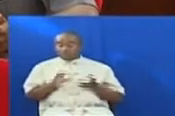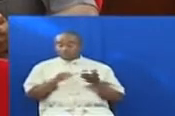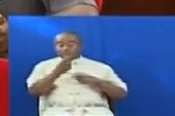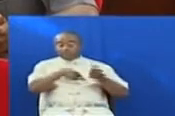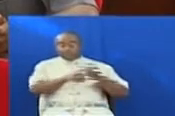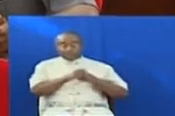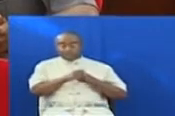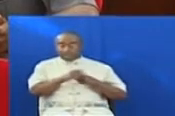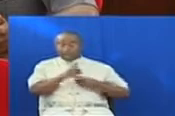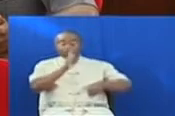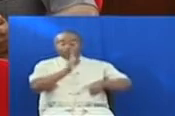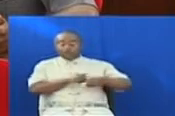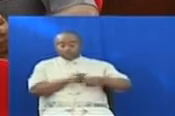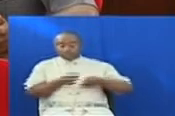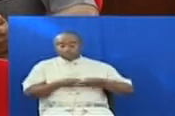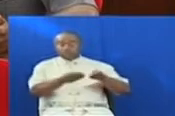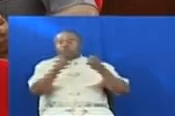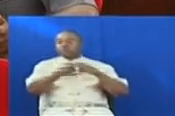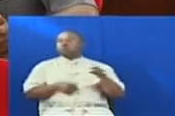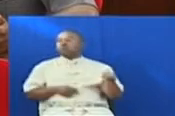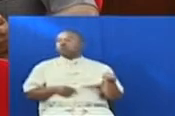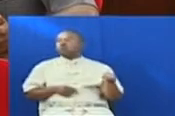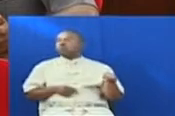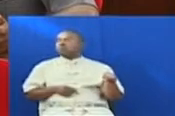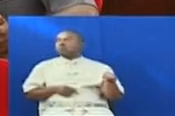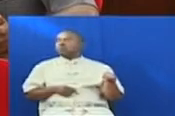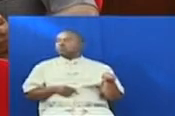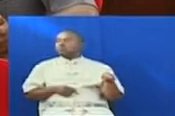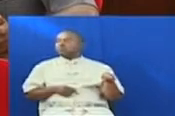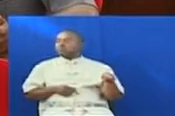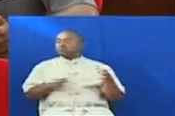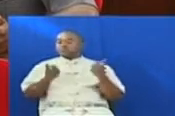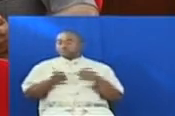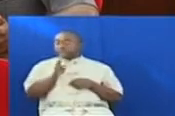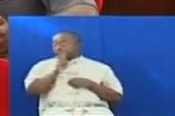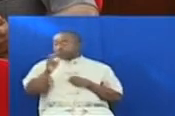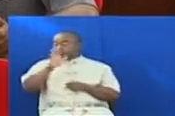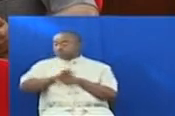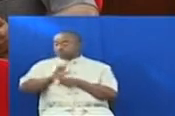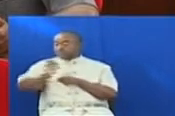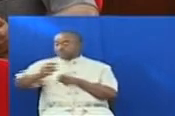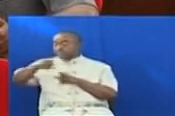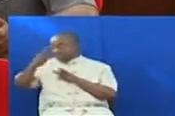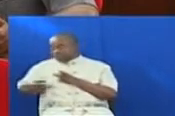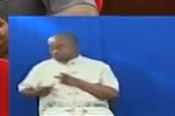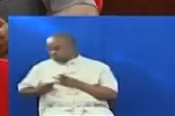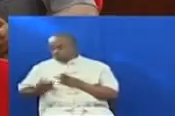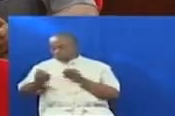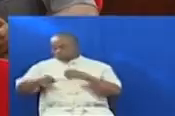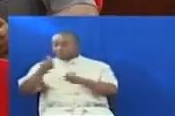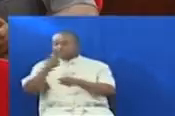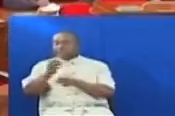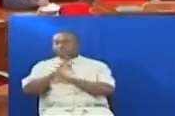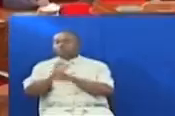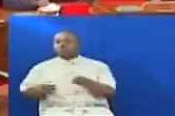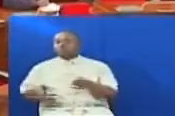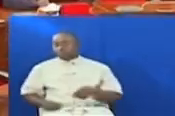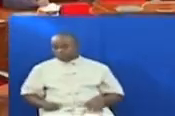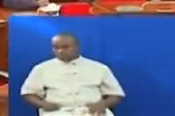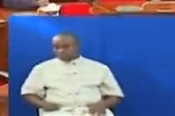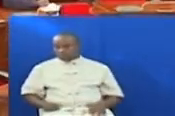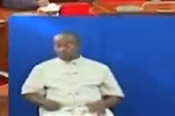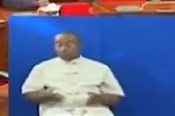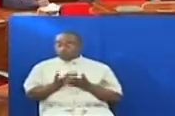ni vigumu. Kwa hiyo halmashauri zina paralyze, zinashindwa kufanya kazi zake vizuri, na kulingana na ripoti ya